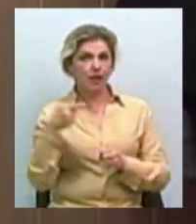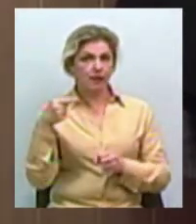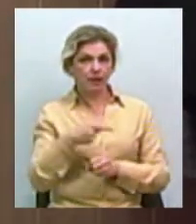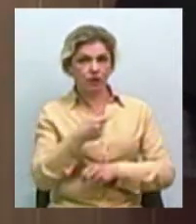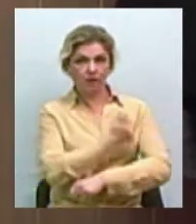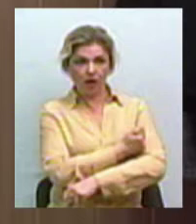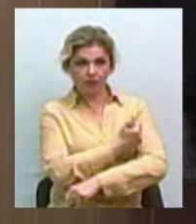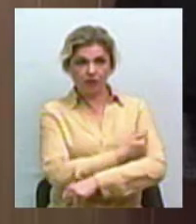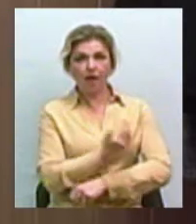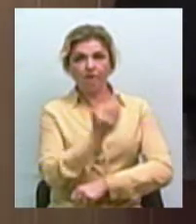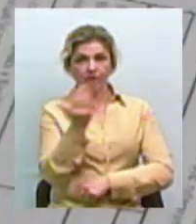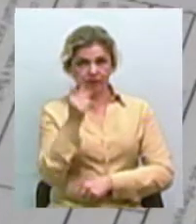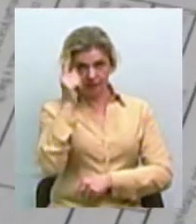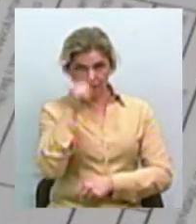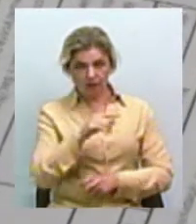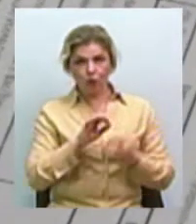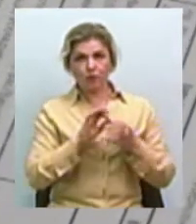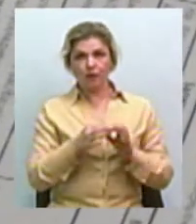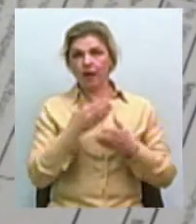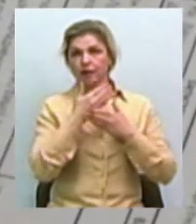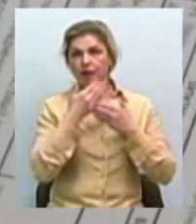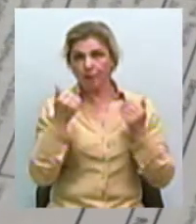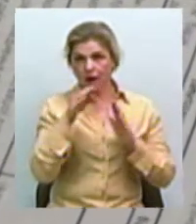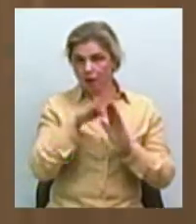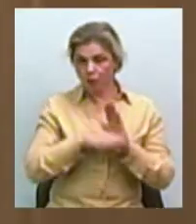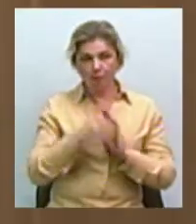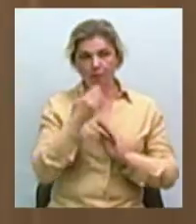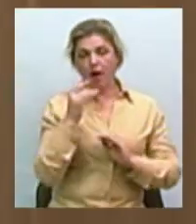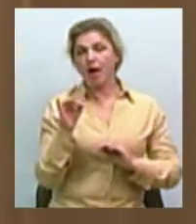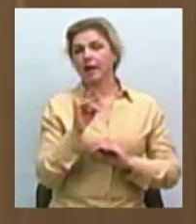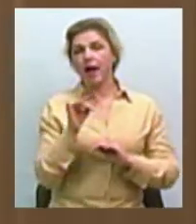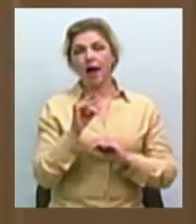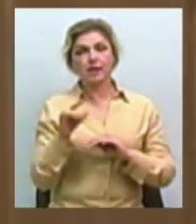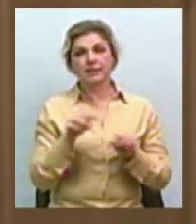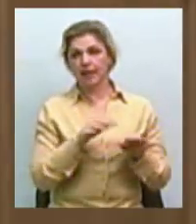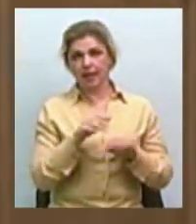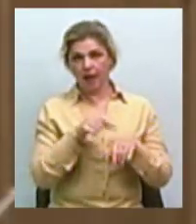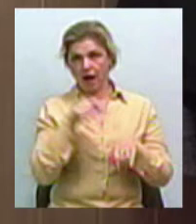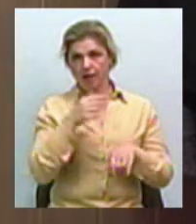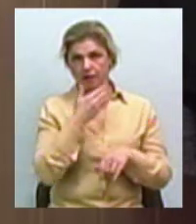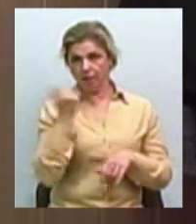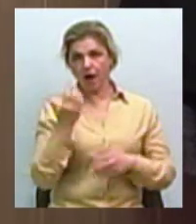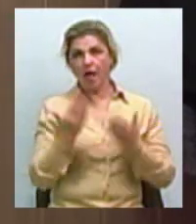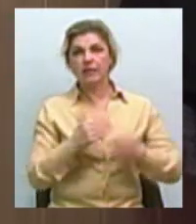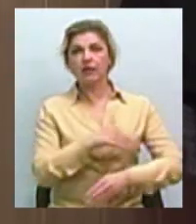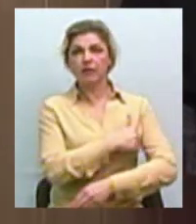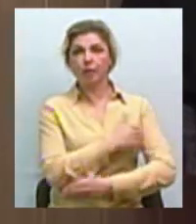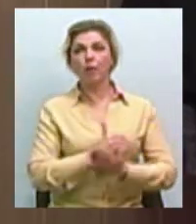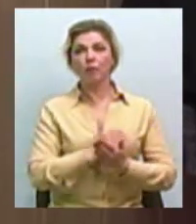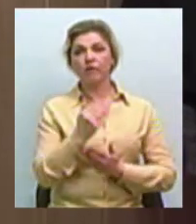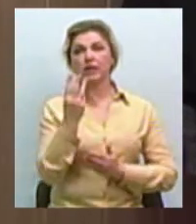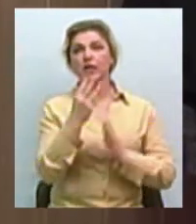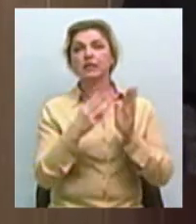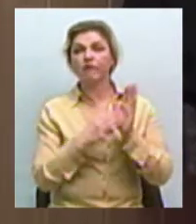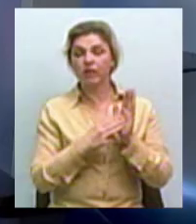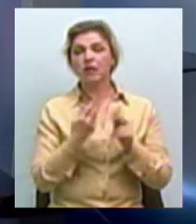майже знаєте про це. Ускладнень немає, реакцій немає. Якщо температура піднімається до 38, це є норма,